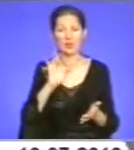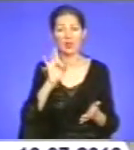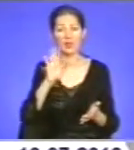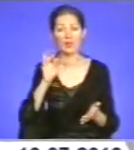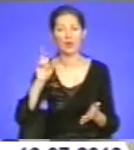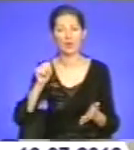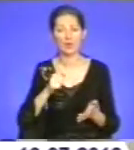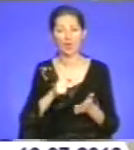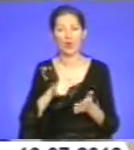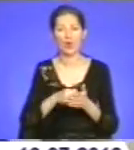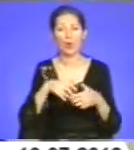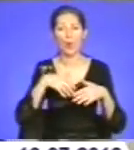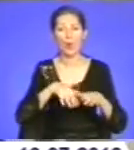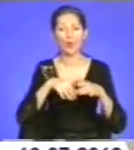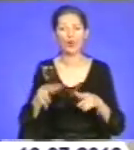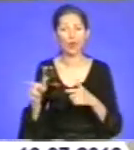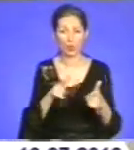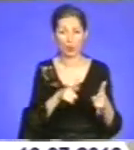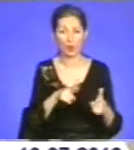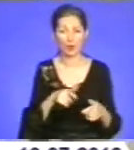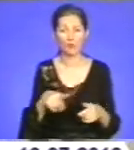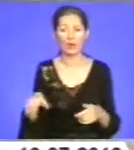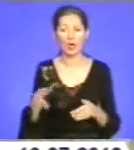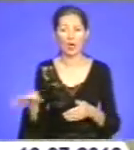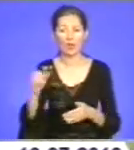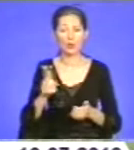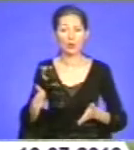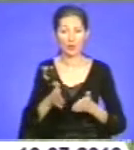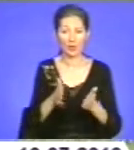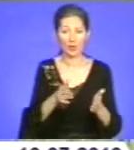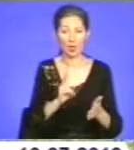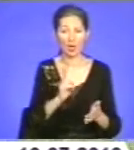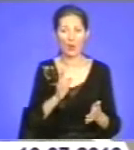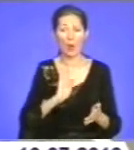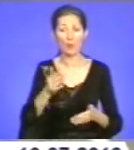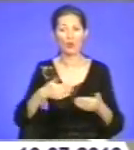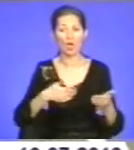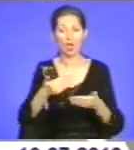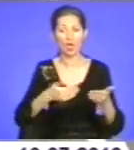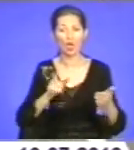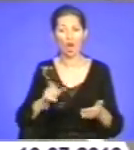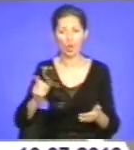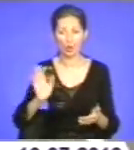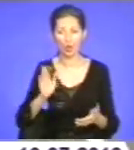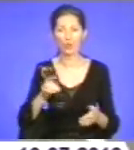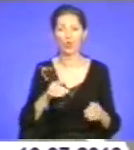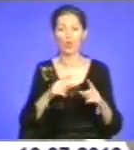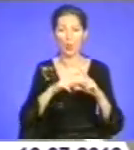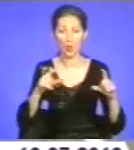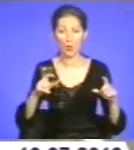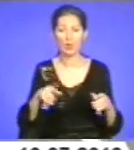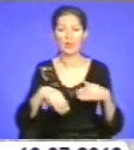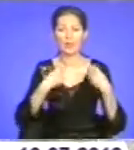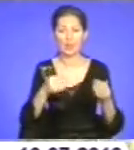духовенство. Вздовж шляхів до Марійського духовного центру, якими йтимуть прощани, будуть пункти надання медичної допомоги, а